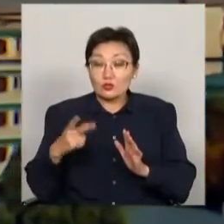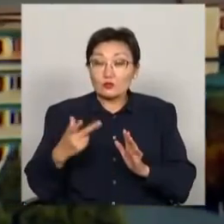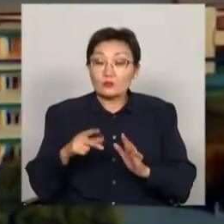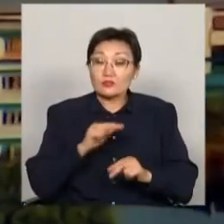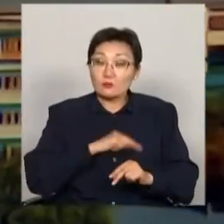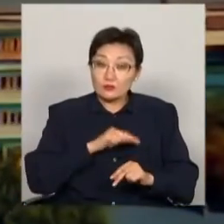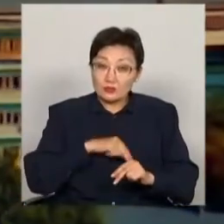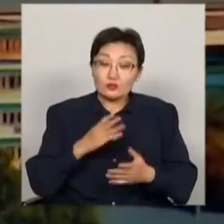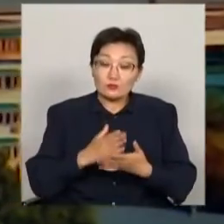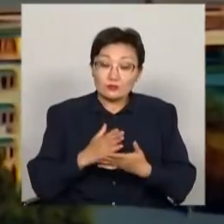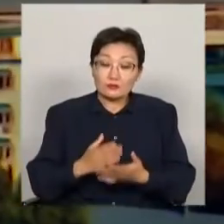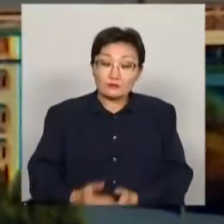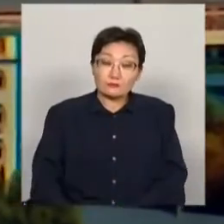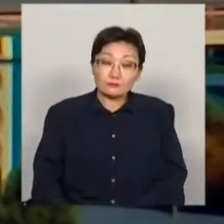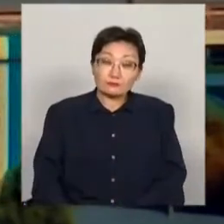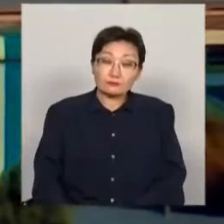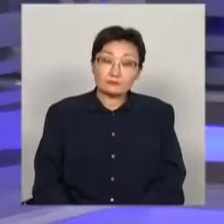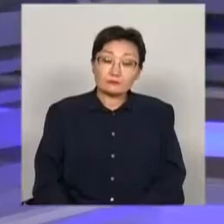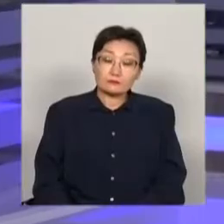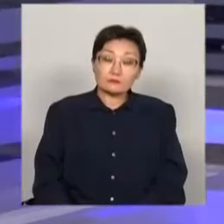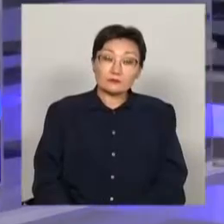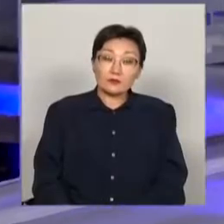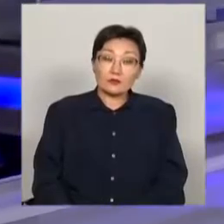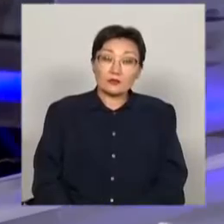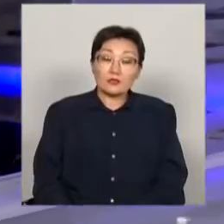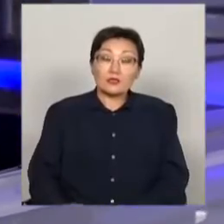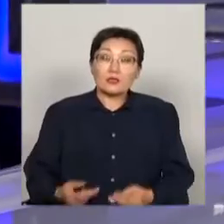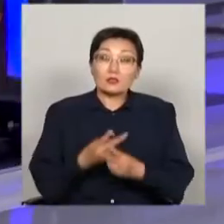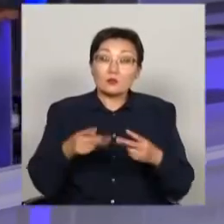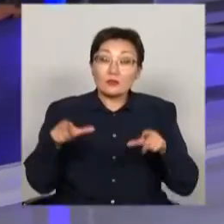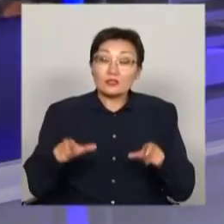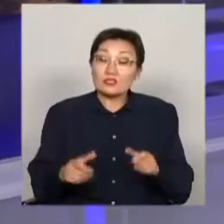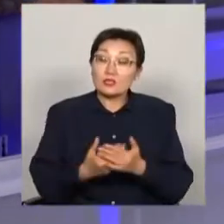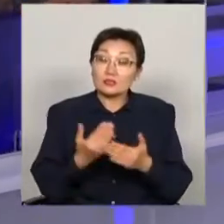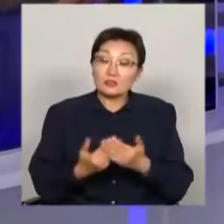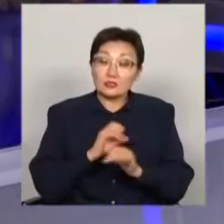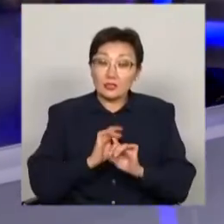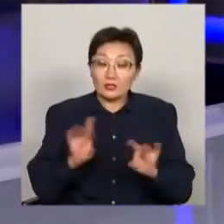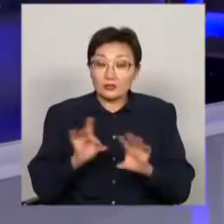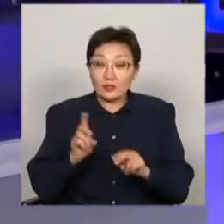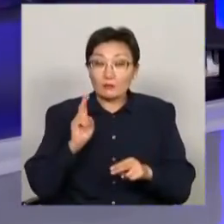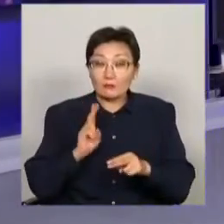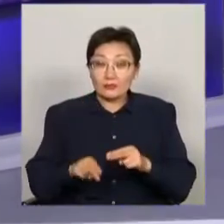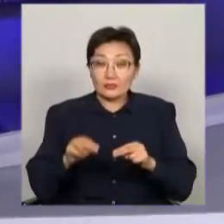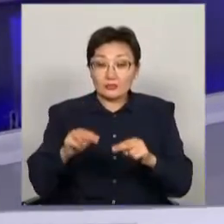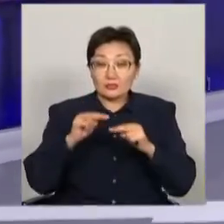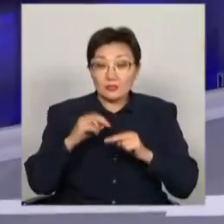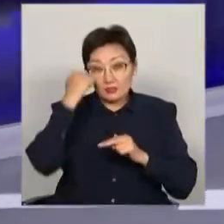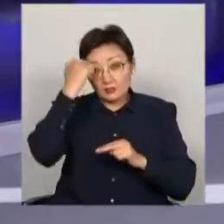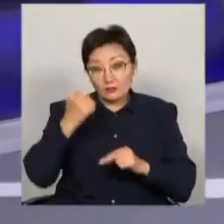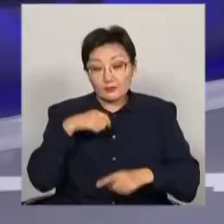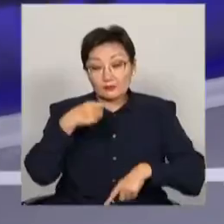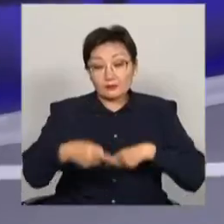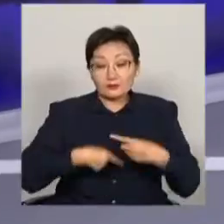777-046-3033 WhatsApp желісі де іске қосылды. Құрметті көрермен, әзірге келіп түскен ақпар легі осы. Толығырақ кешкі